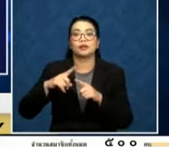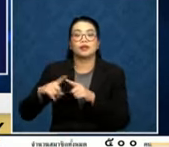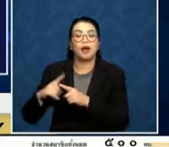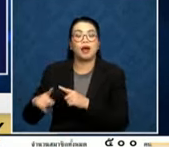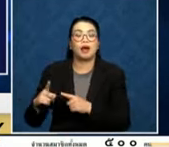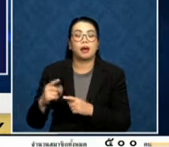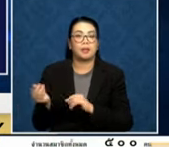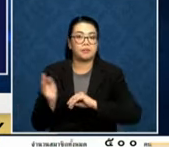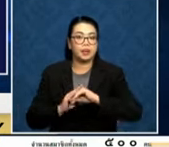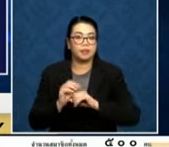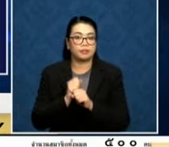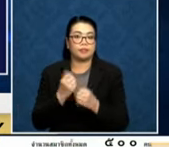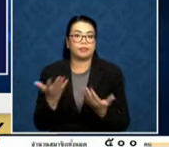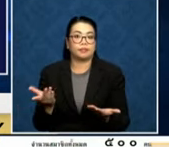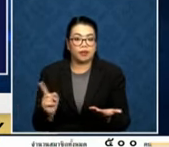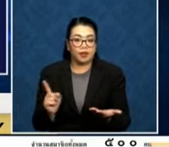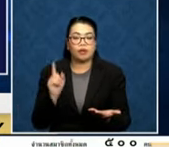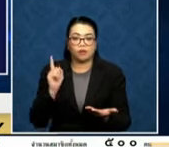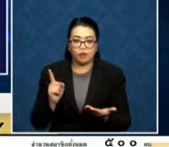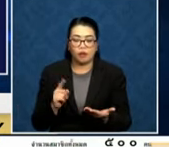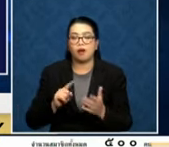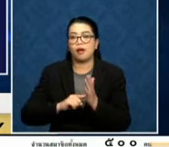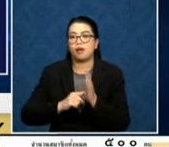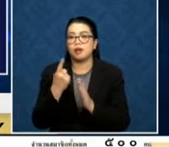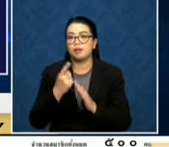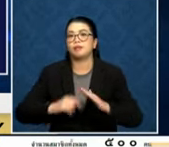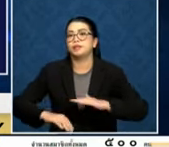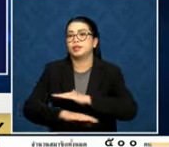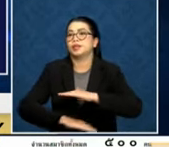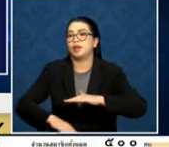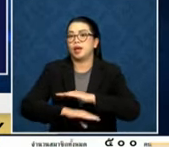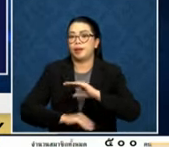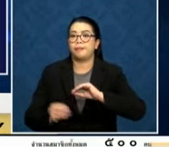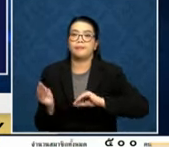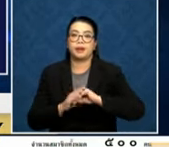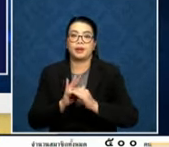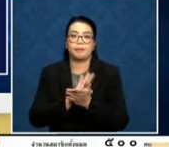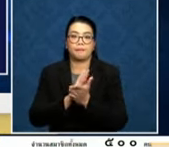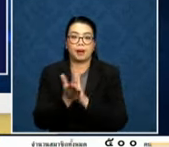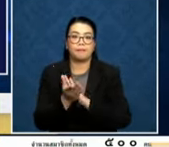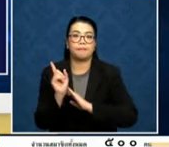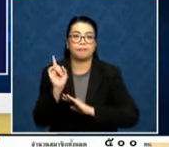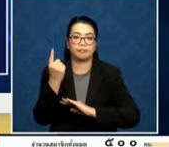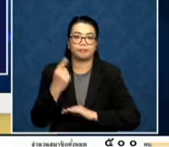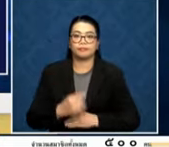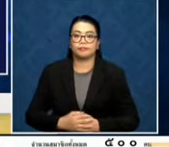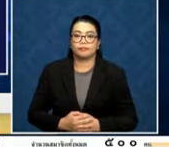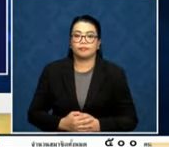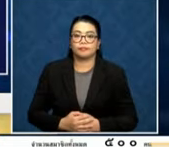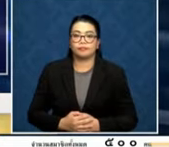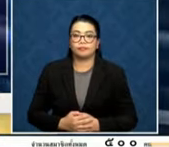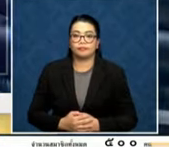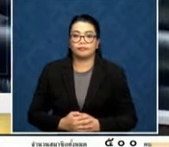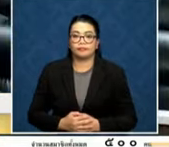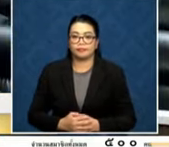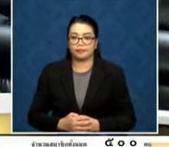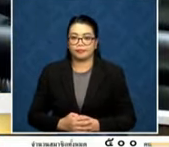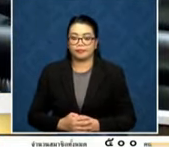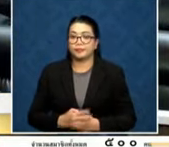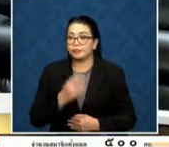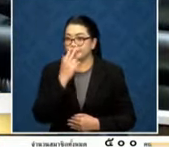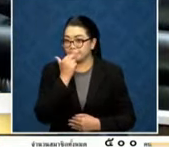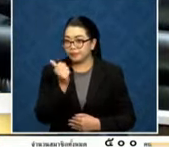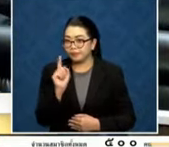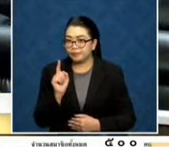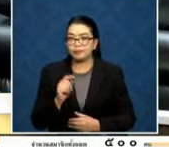เนี่ยเราจะต้องเริ่มอัปเกรดโโครงสร้างพื้นฐานของเราเช่นกันฮะท่านประธานครับจะเห็นได้